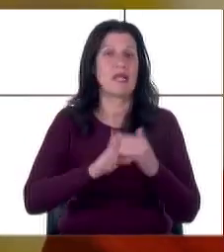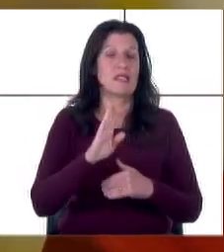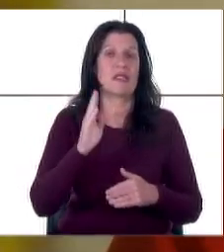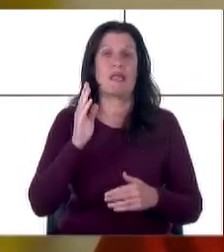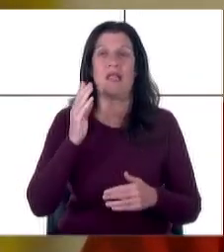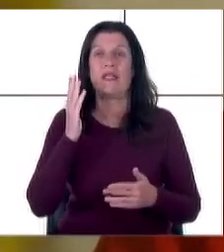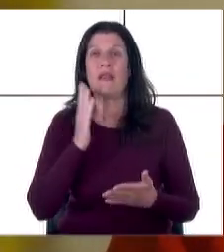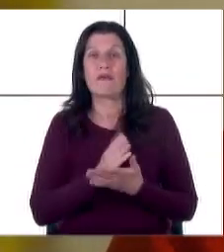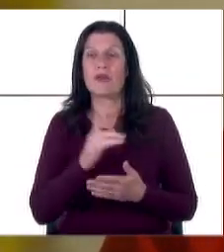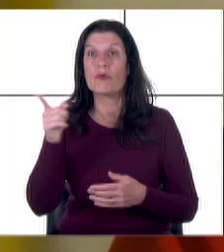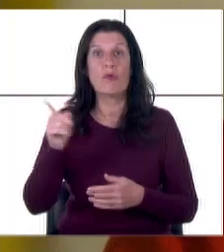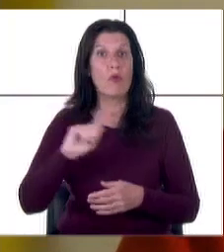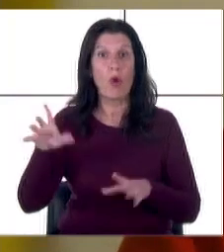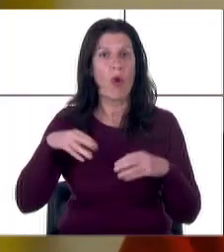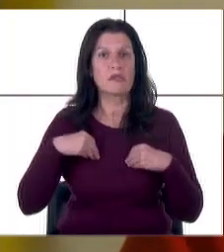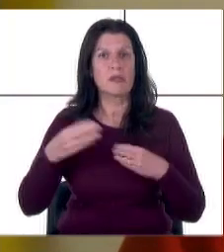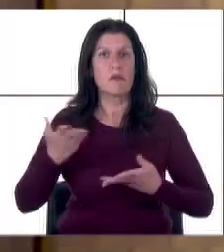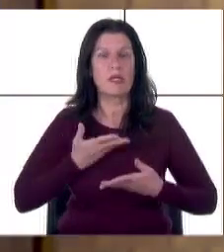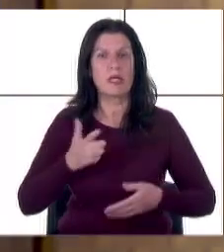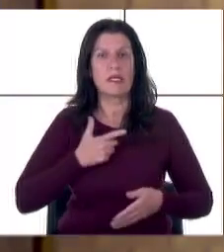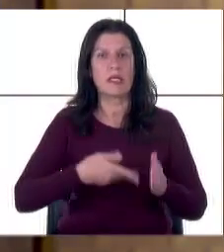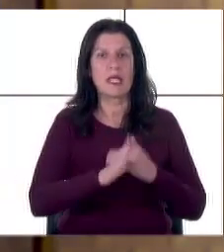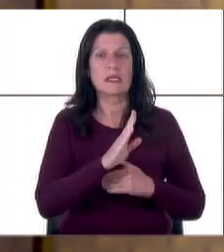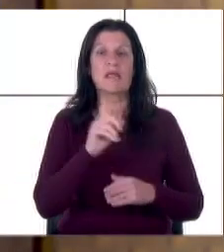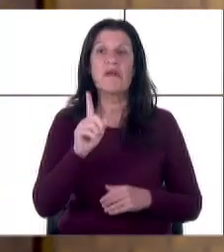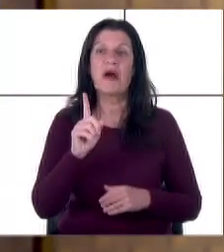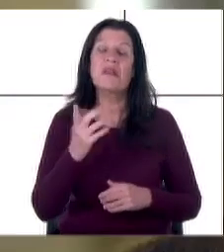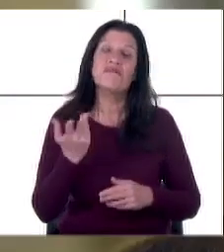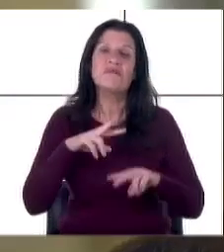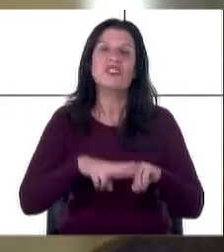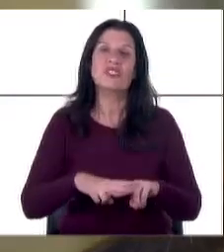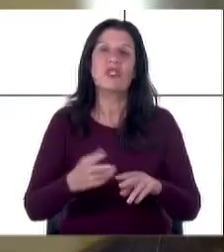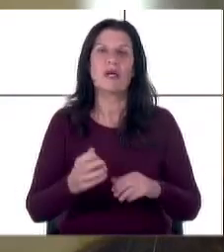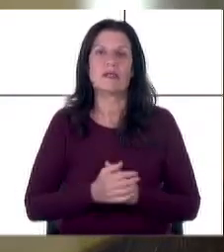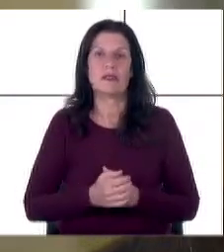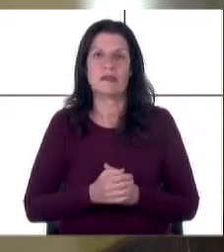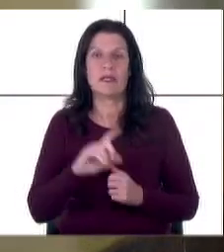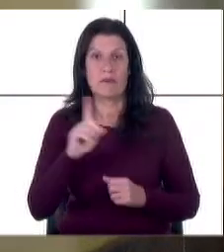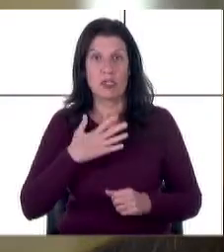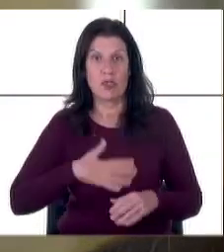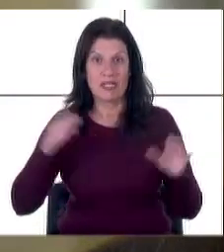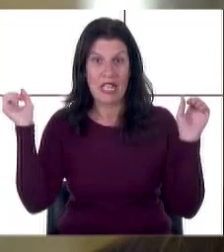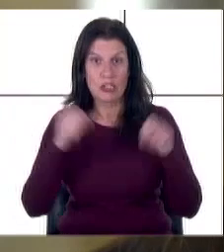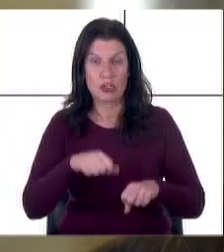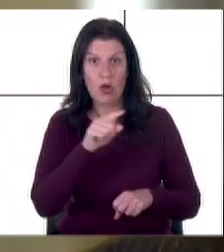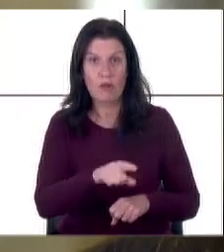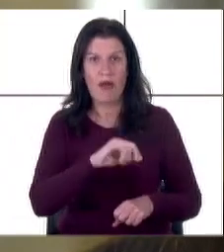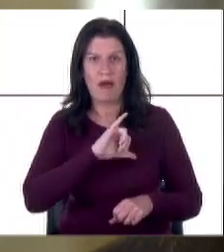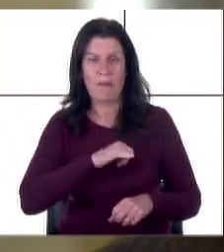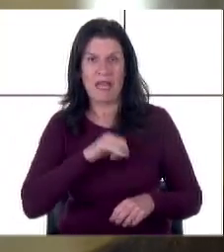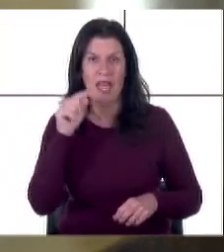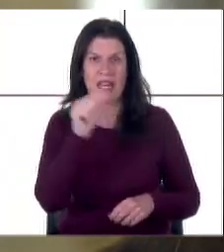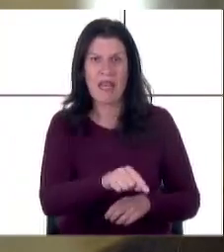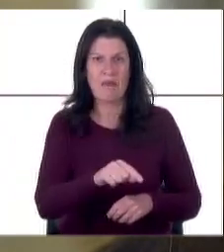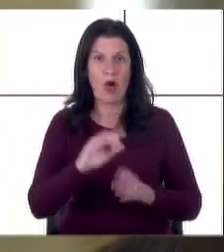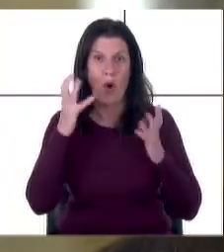לי. אבל החלטתי כן להישאר. מי שרוצה לשלוט בך, מי שמקנה לך, מי שאובססיבי כלפייך, הוא